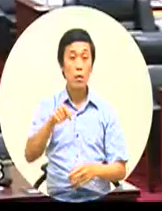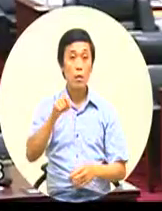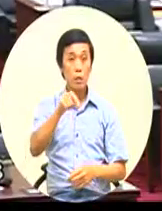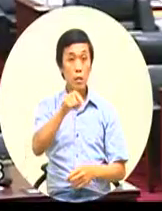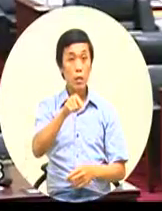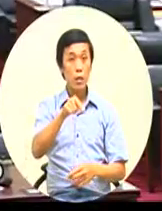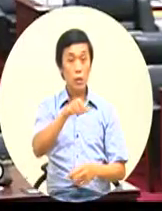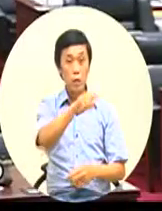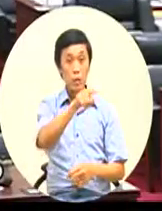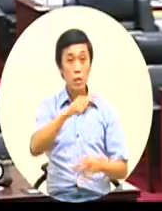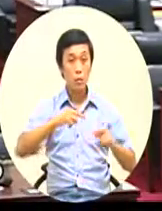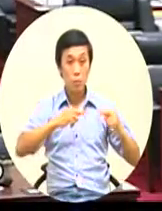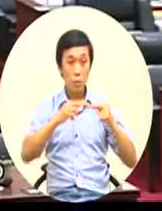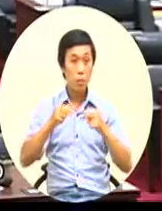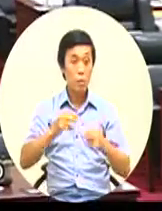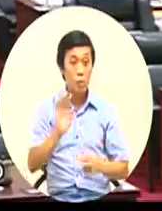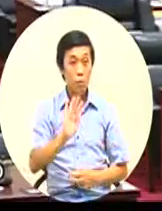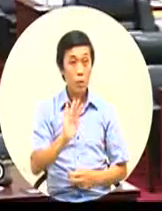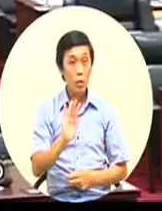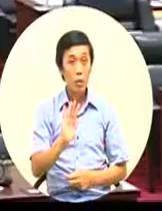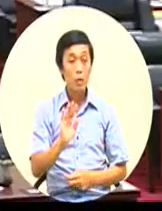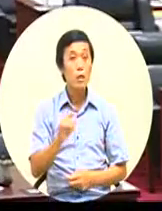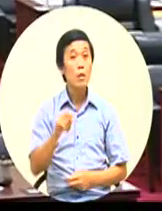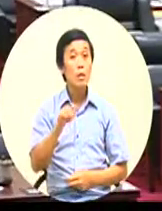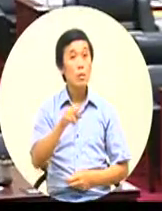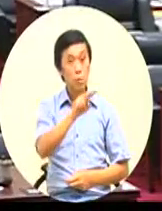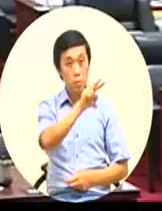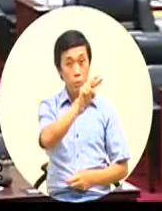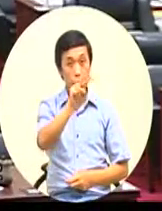检讨吗？看看我们在座这些